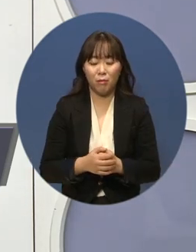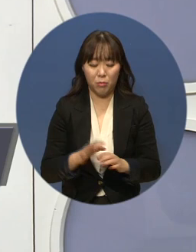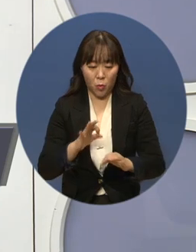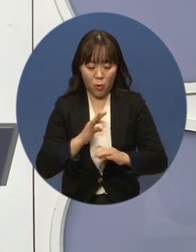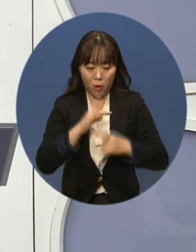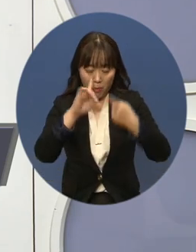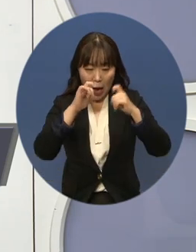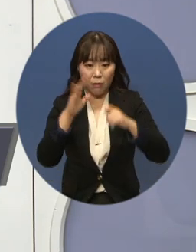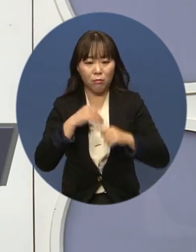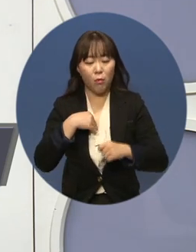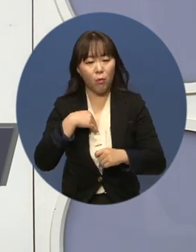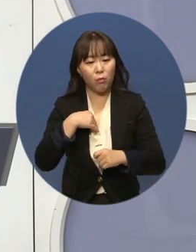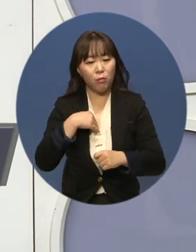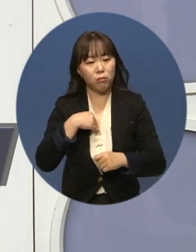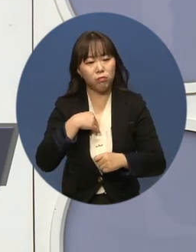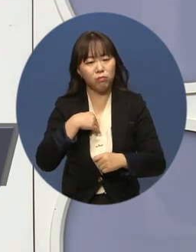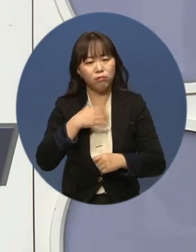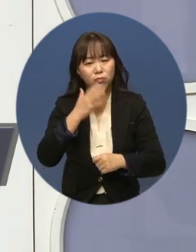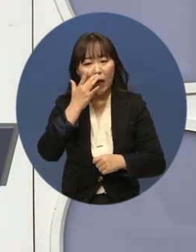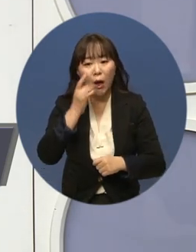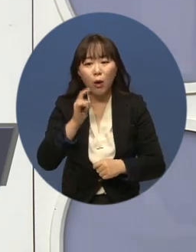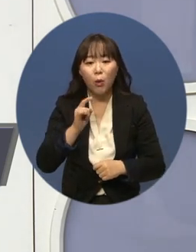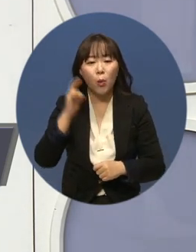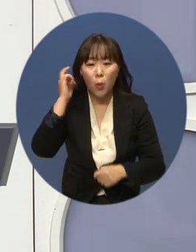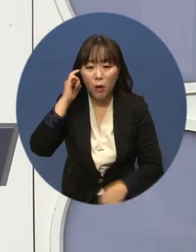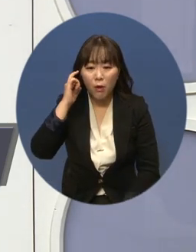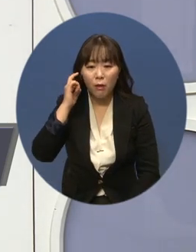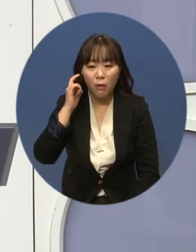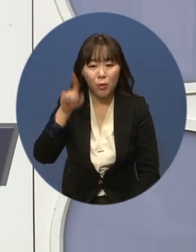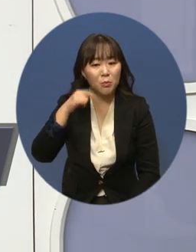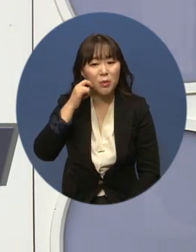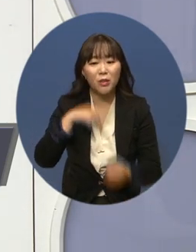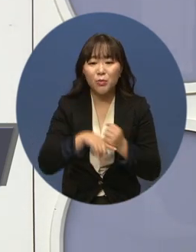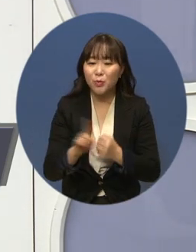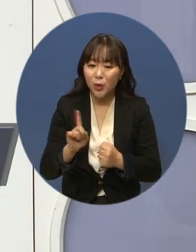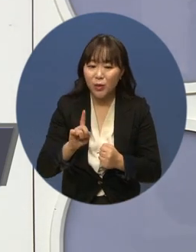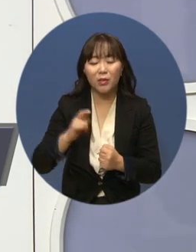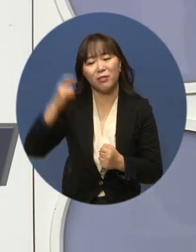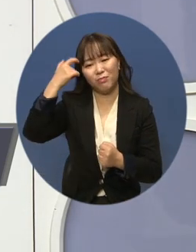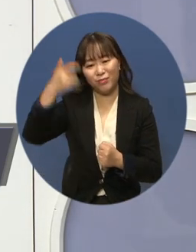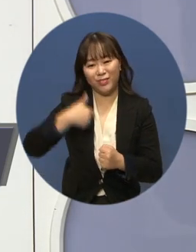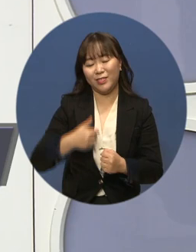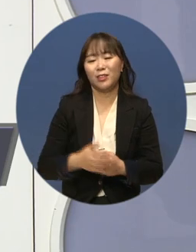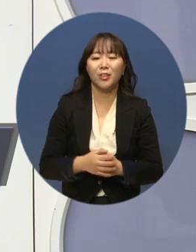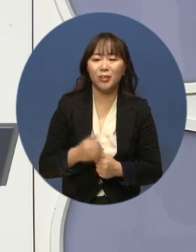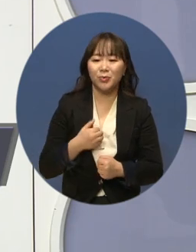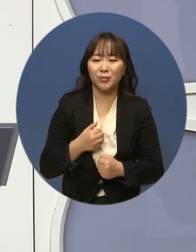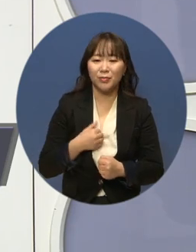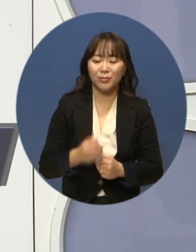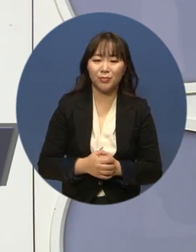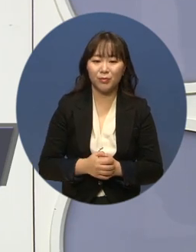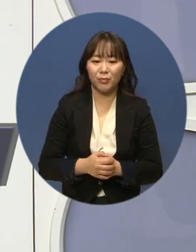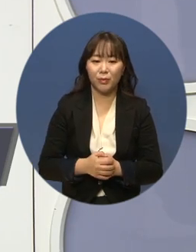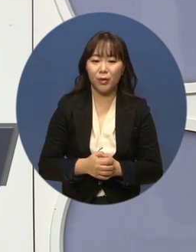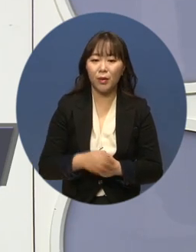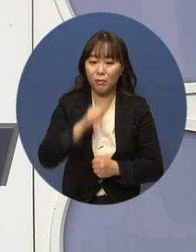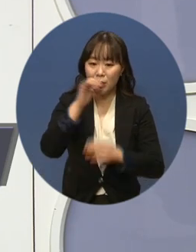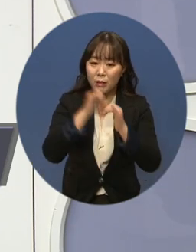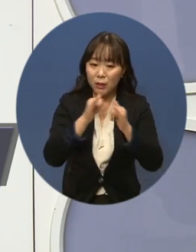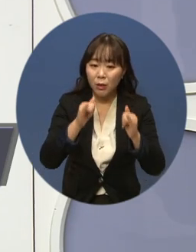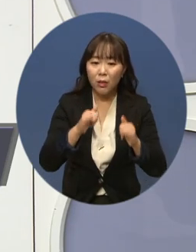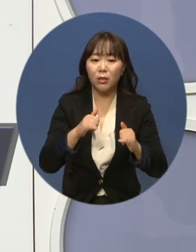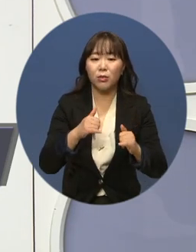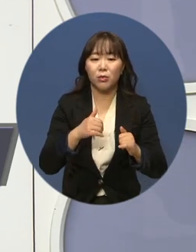아니고 약간 의아한 표정으로 김군수 왜 청와대는 못 오시죠? 이렇게 묻더라고요. 그래서 제가 당선자님